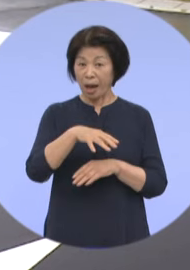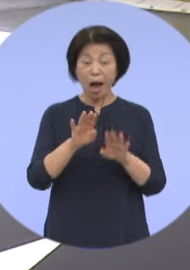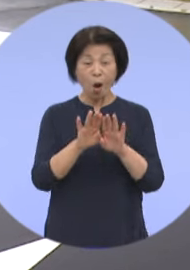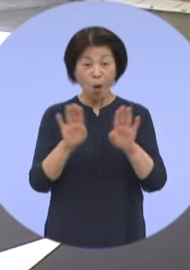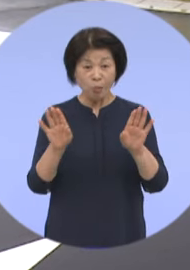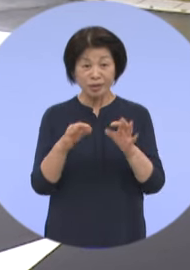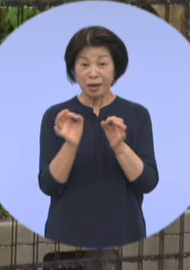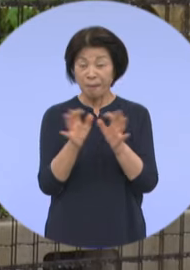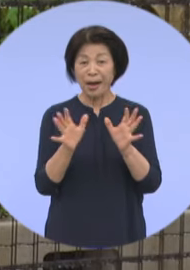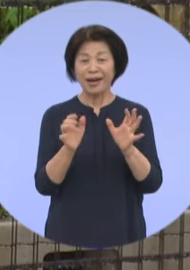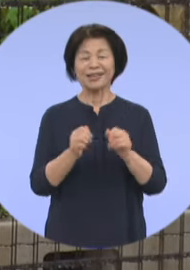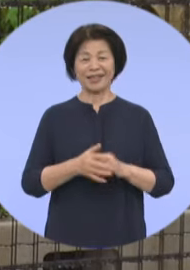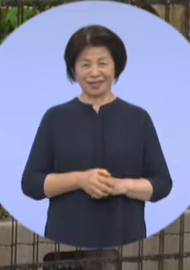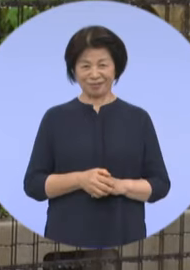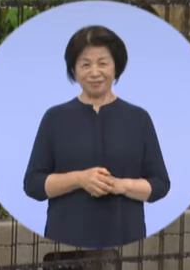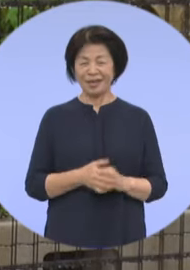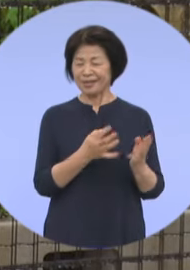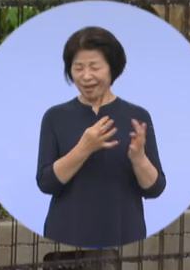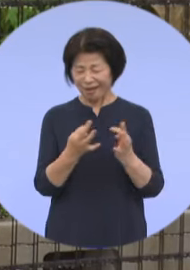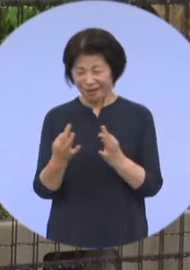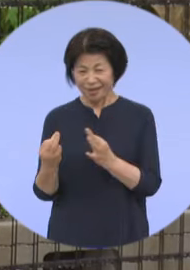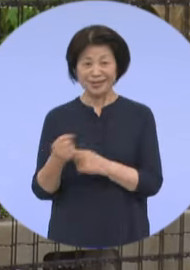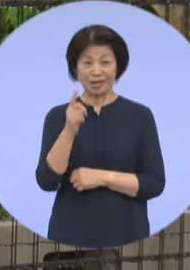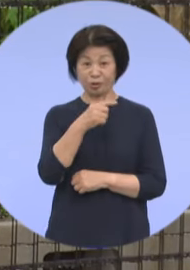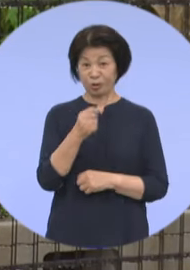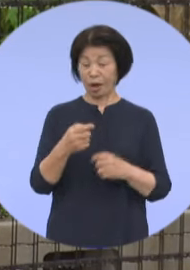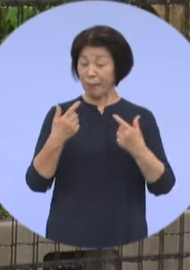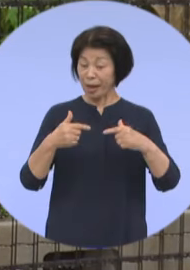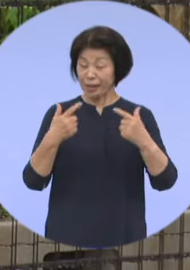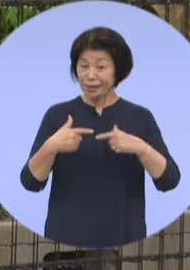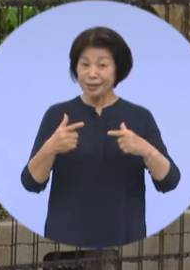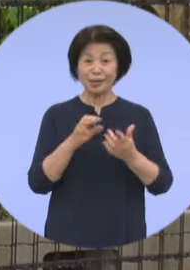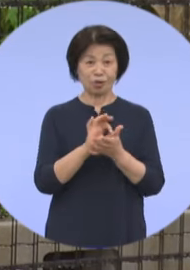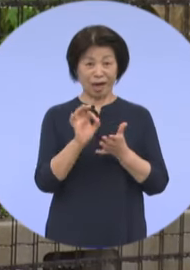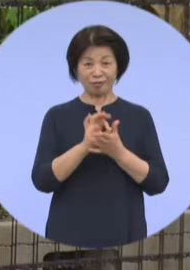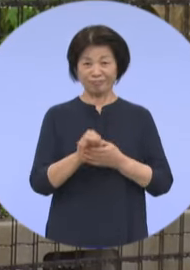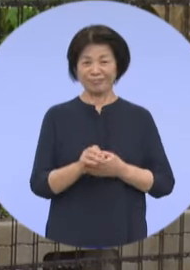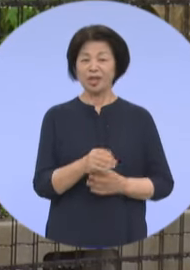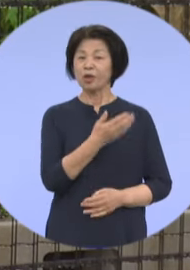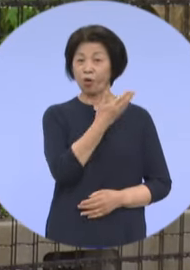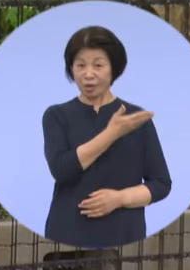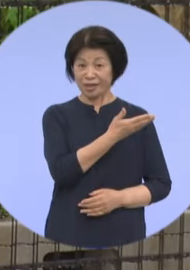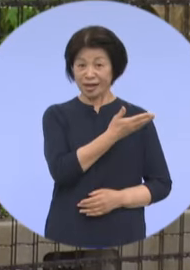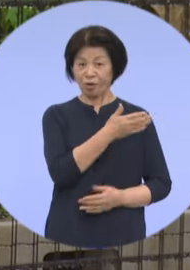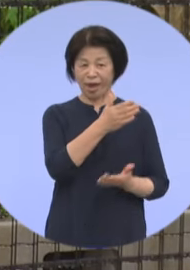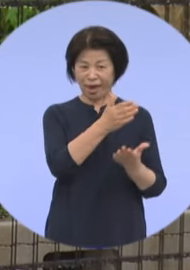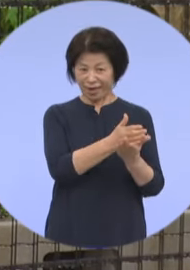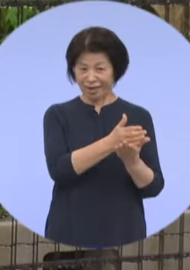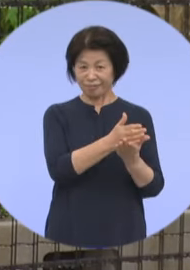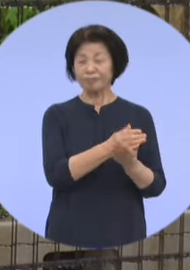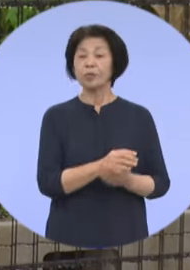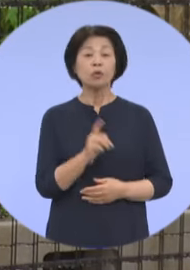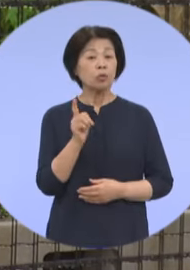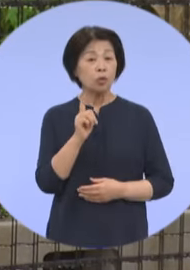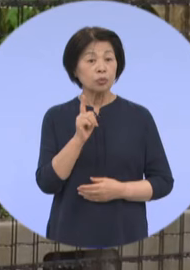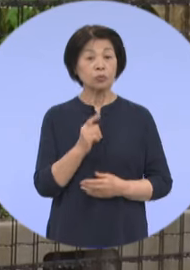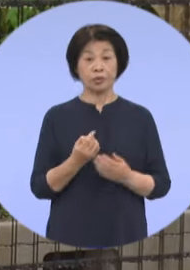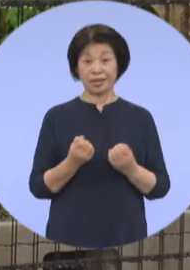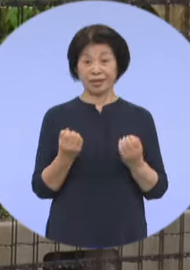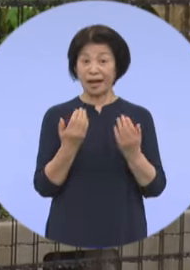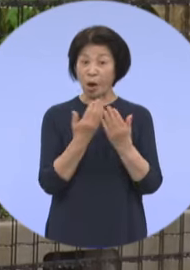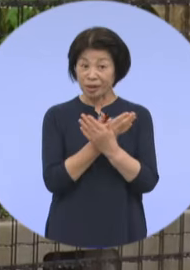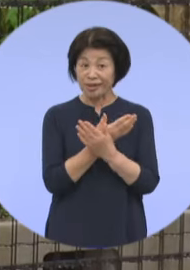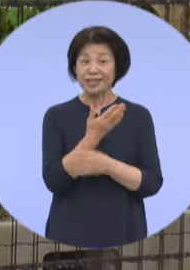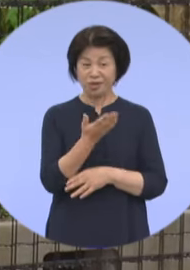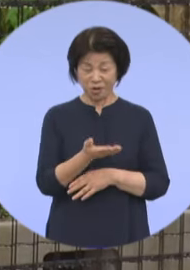かりなんです。大勢の人たちが毎日利用するこの JR 長森駅、どのように生まれ変わった